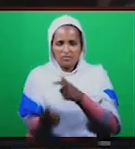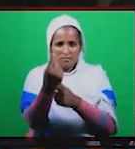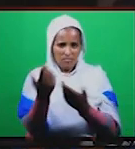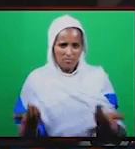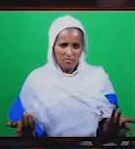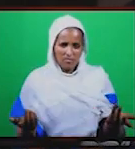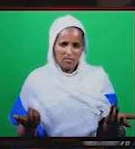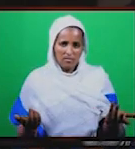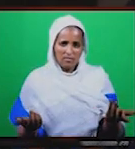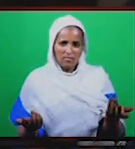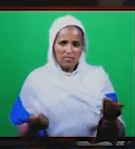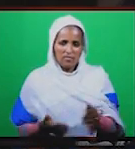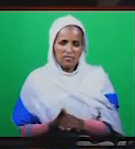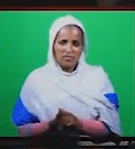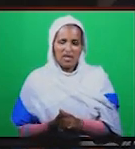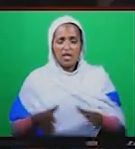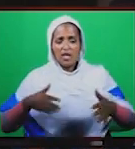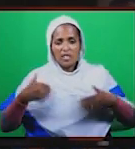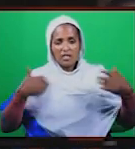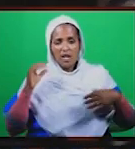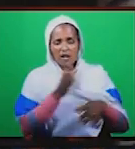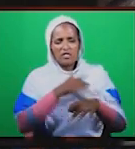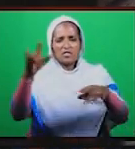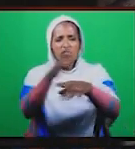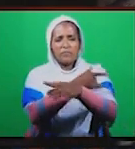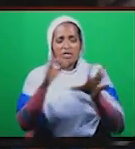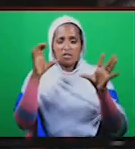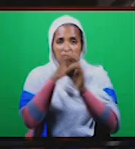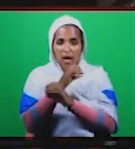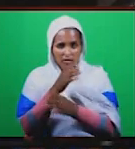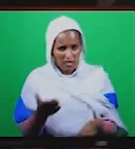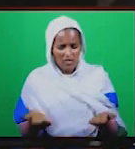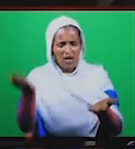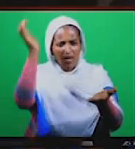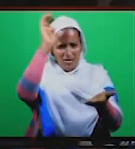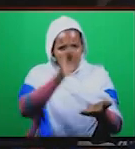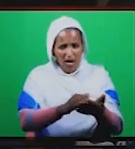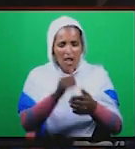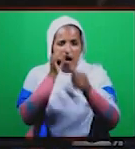የደስታ ንባችን ሳንጠርገው የመከራ ንባ እንድናፈስ አደረጉ።